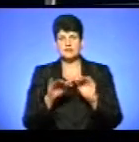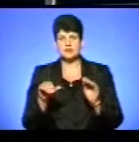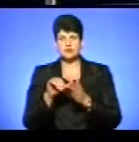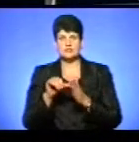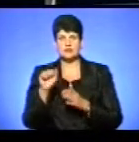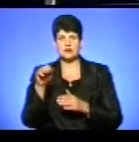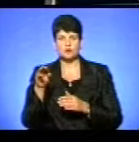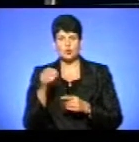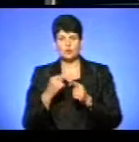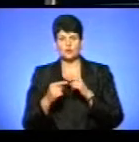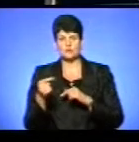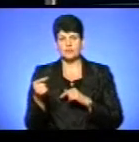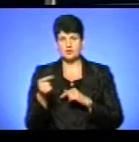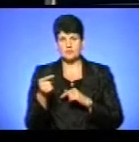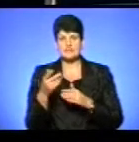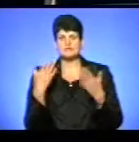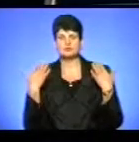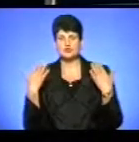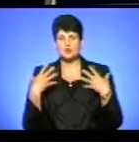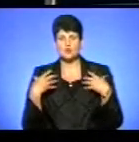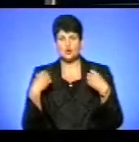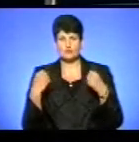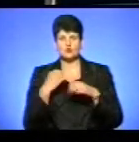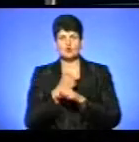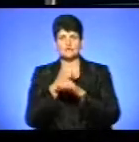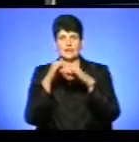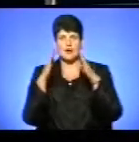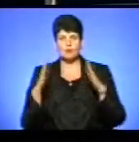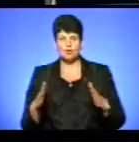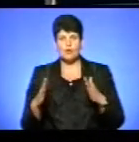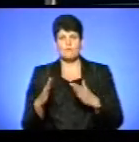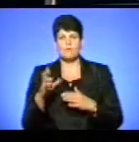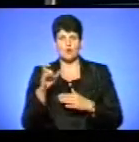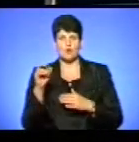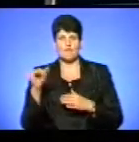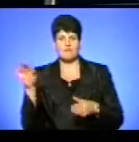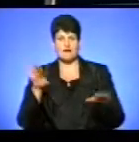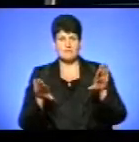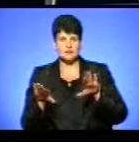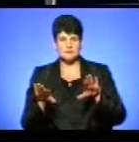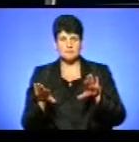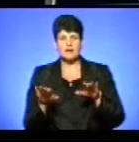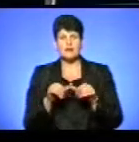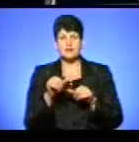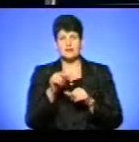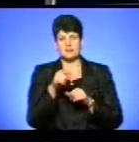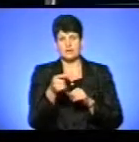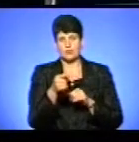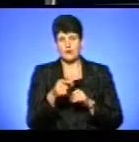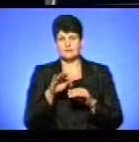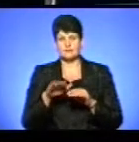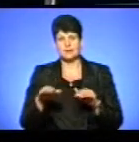Дітей-учасників АТО повернулися до Тернополя із відпочинку з оздоровчого табору «Артек Буковель», що у Карпатах. Серед них, окрім тернополян,